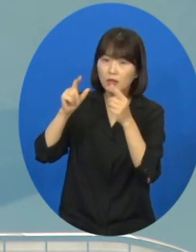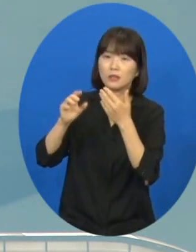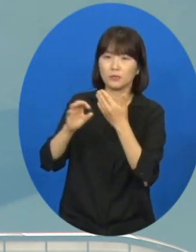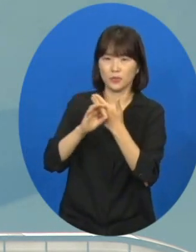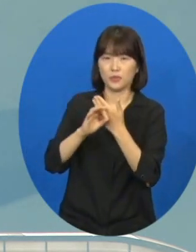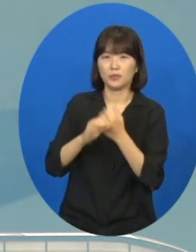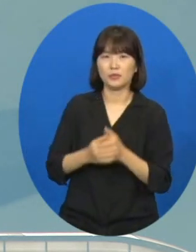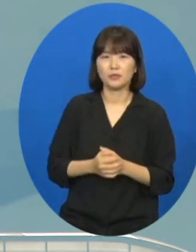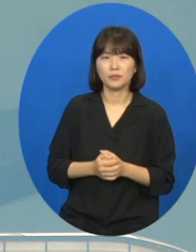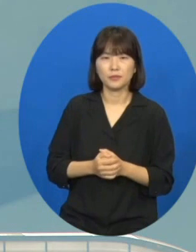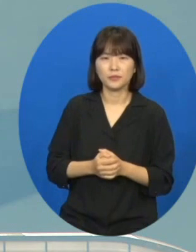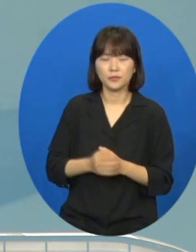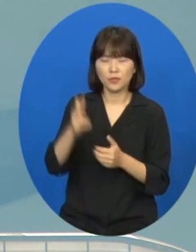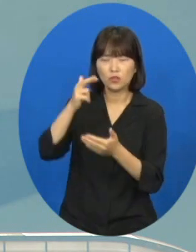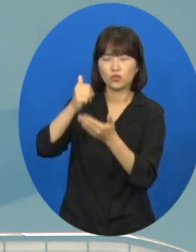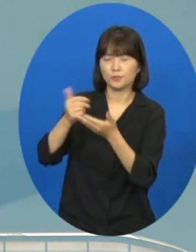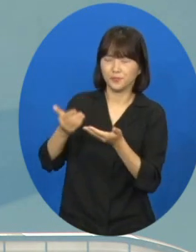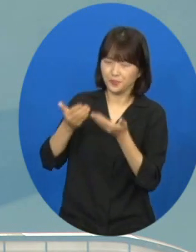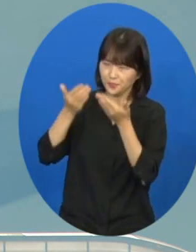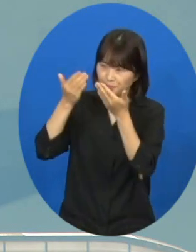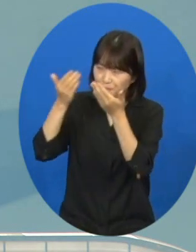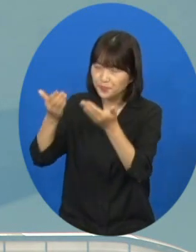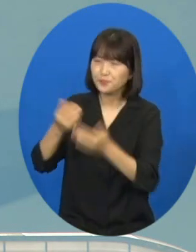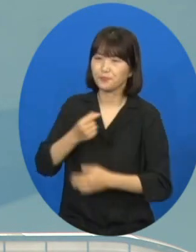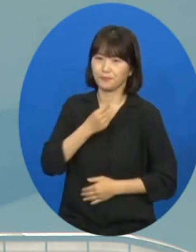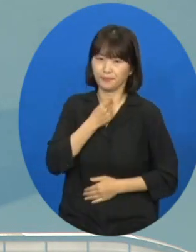주님 드릴게요.